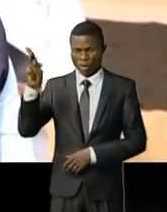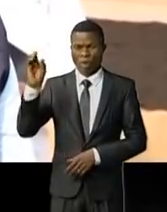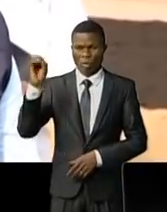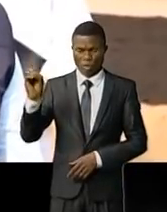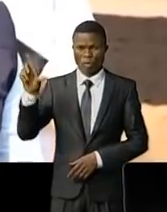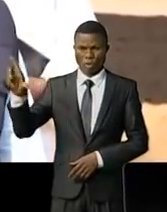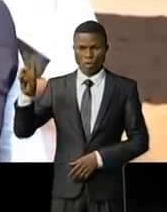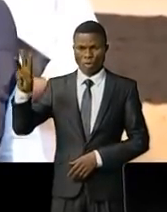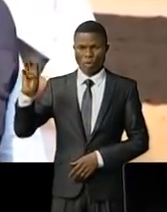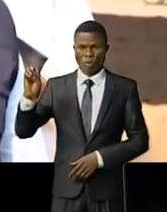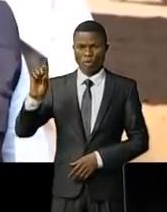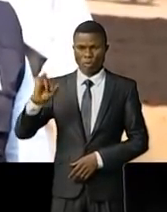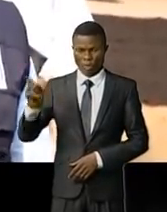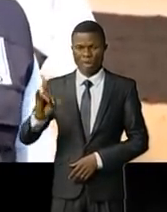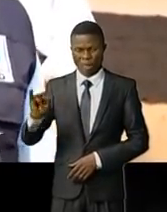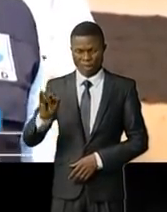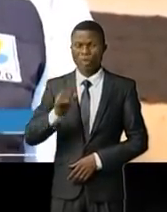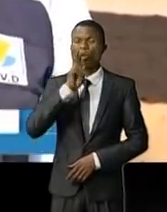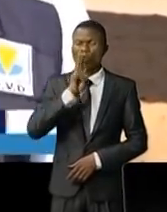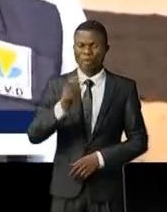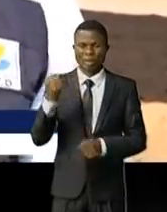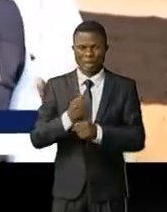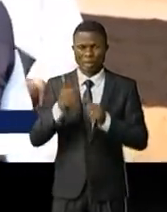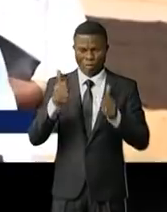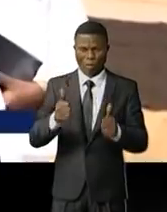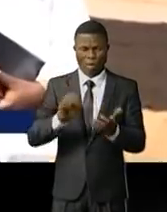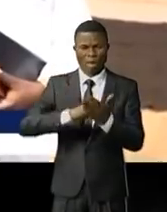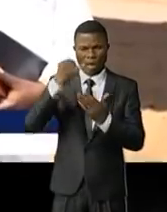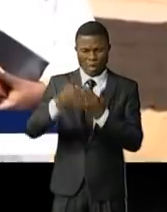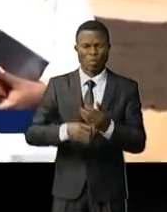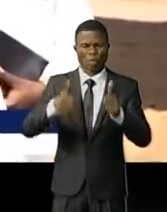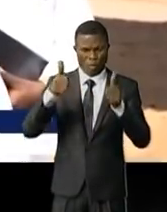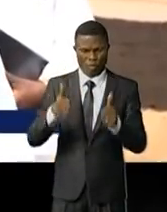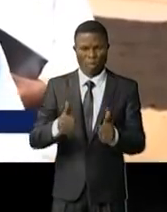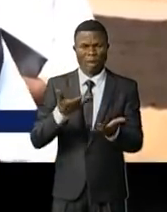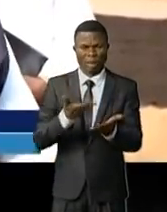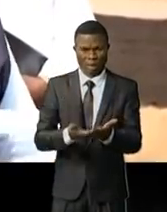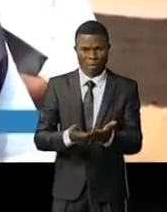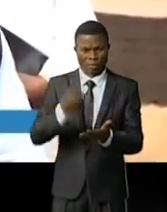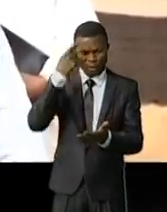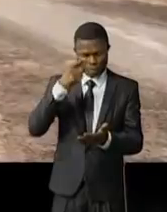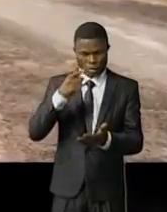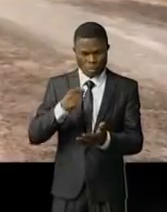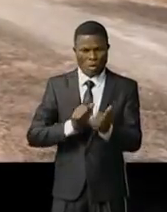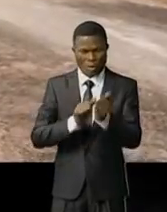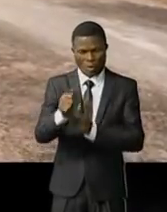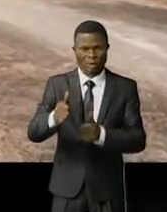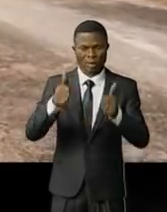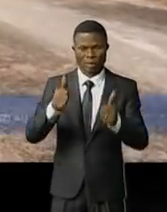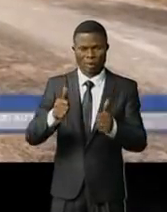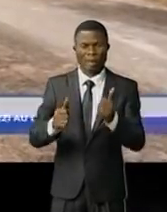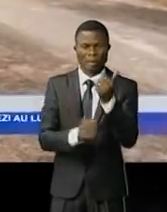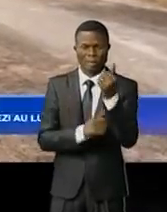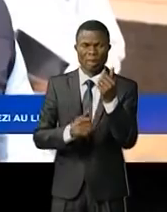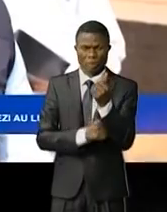les entreprises travaillent sérieusement. Il y a un bon programme pour la bonne circulation des